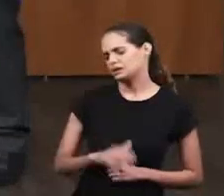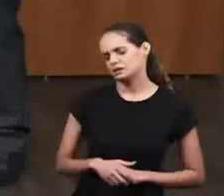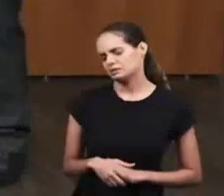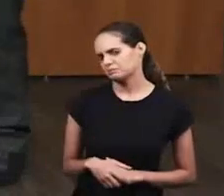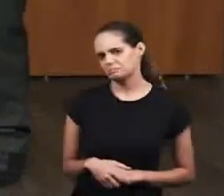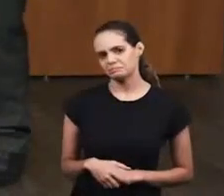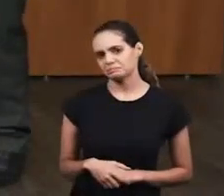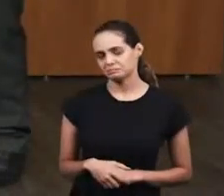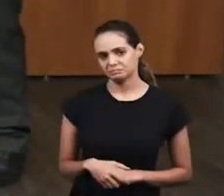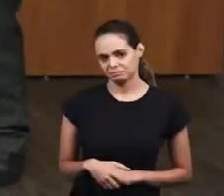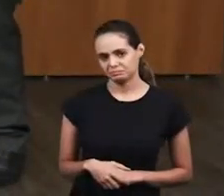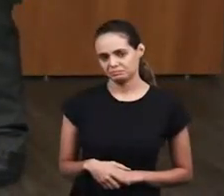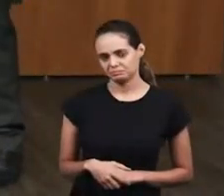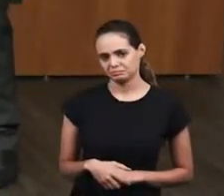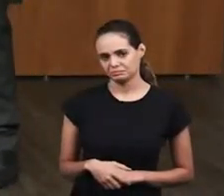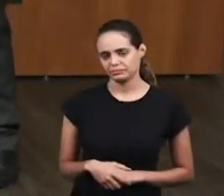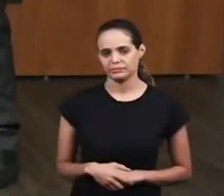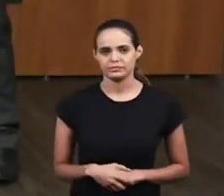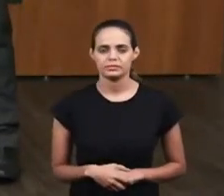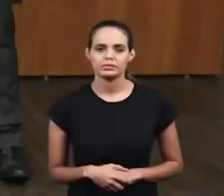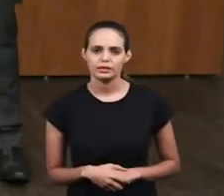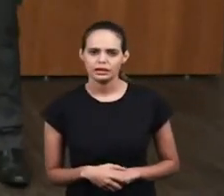auf. Bereits